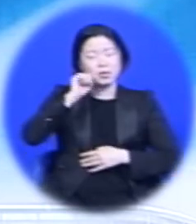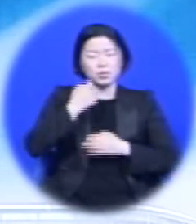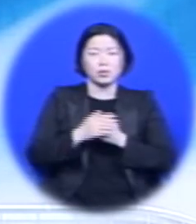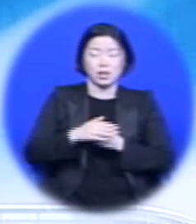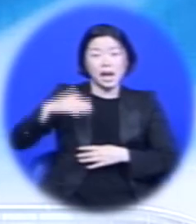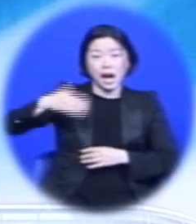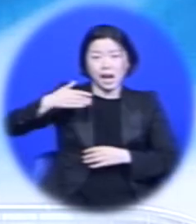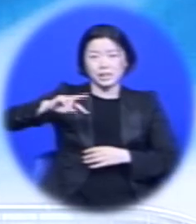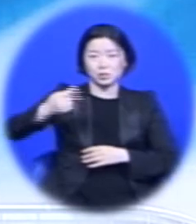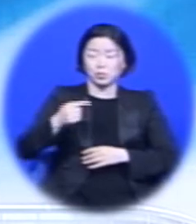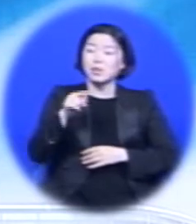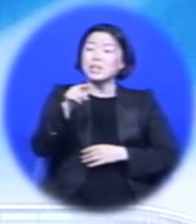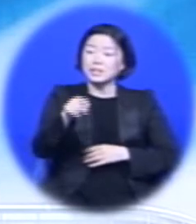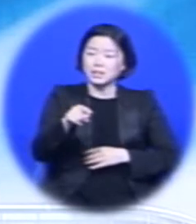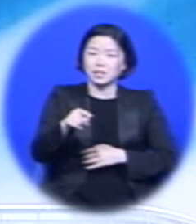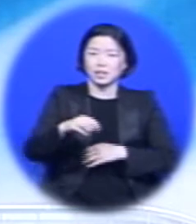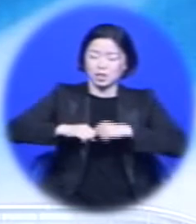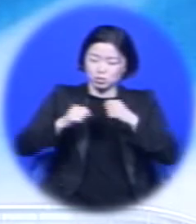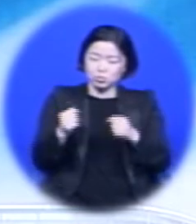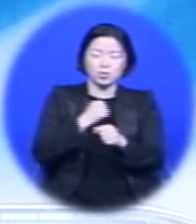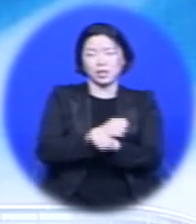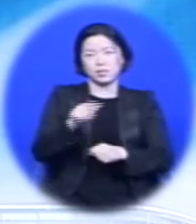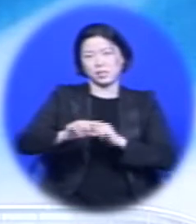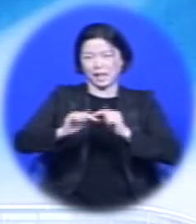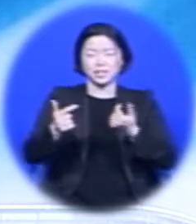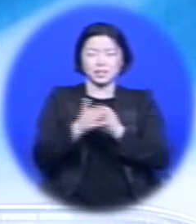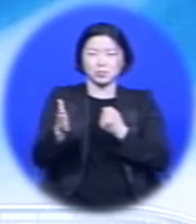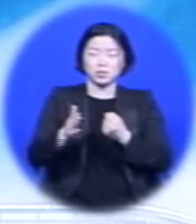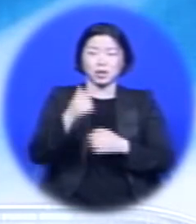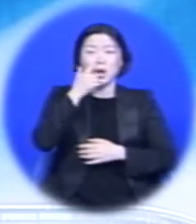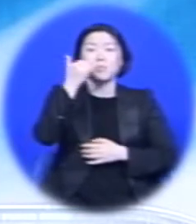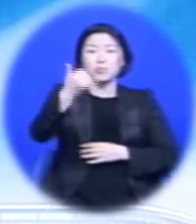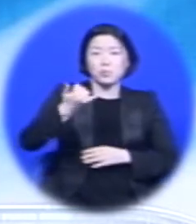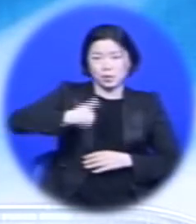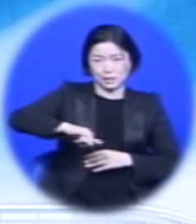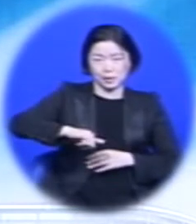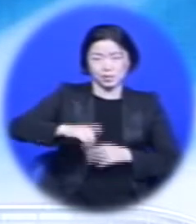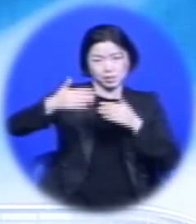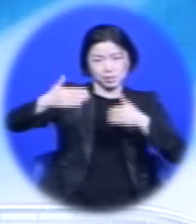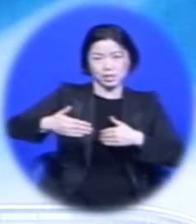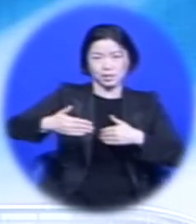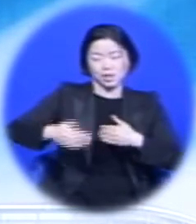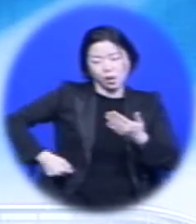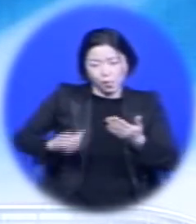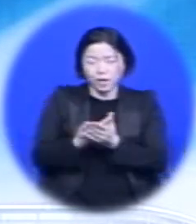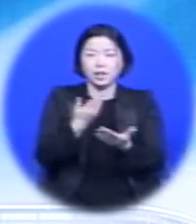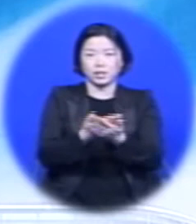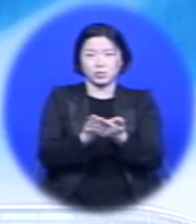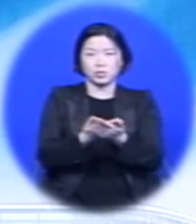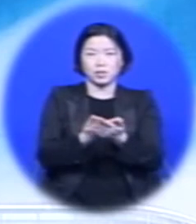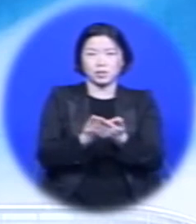아직도 진정으로 그에게 순종하는 게 아니니까. 부모와 자녀 사이에 회개하게 해주세요.